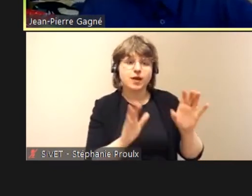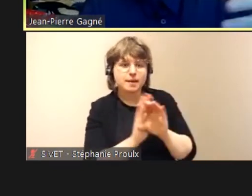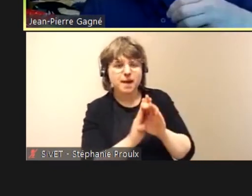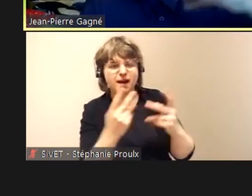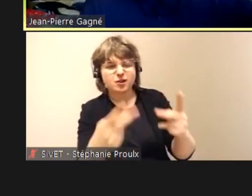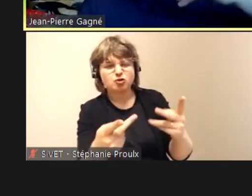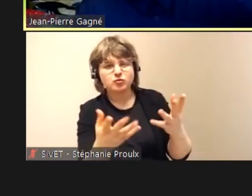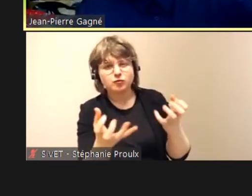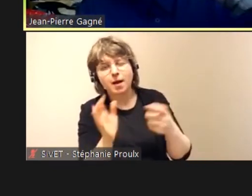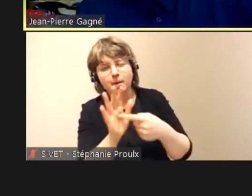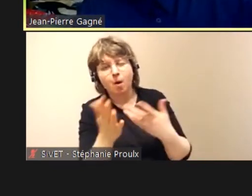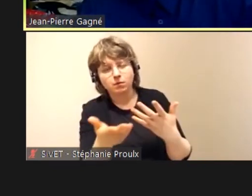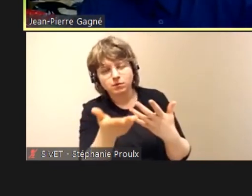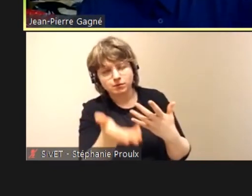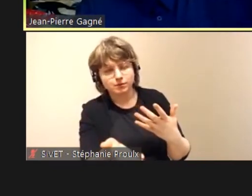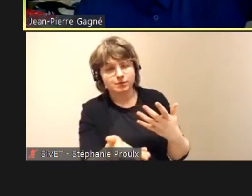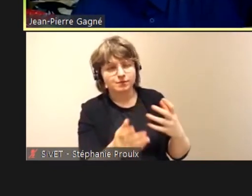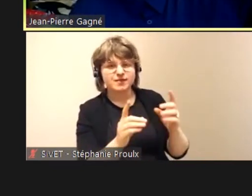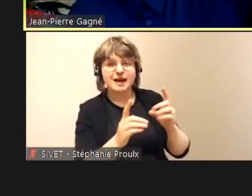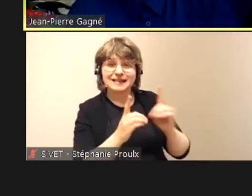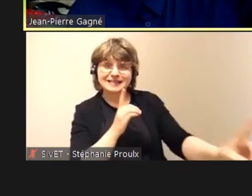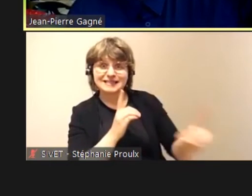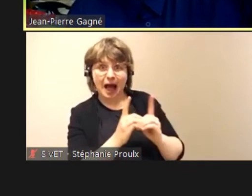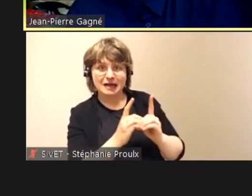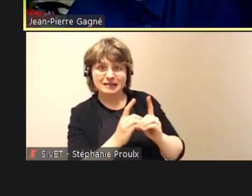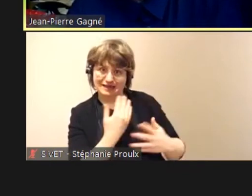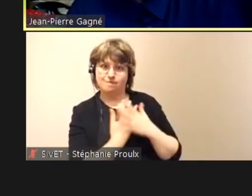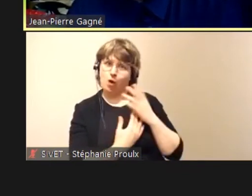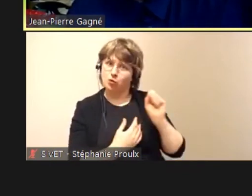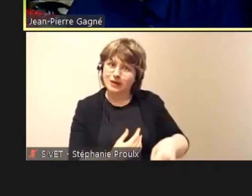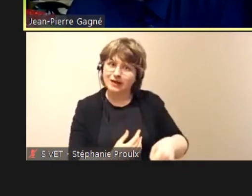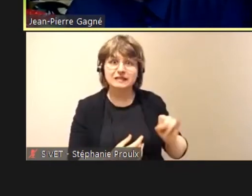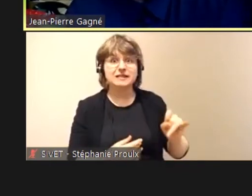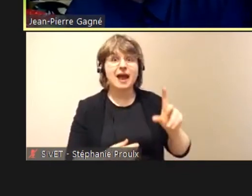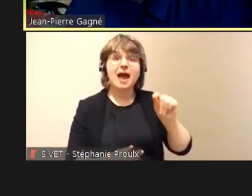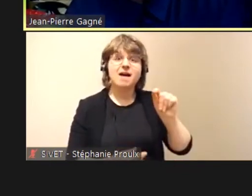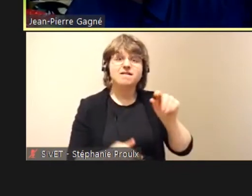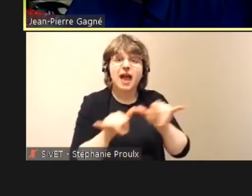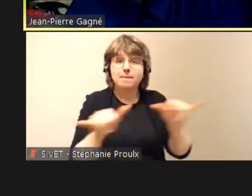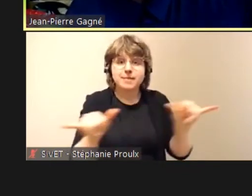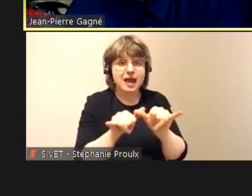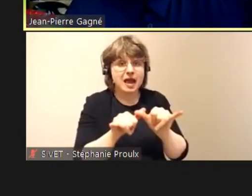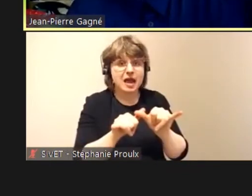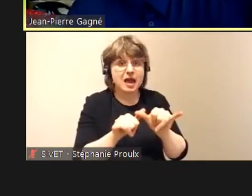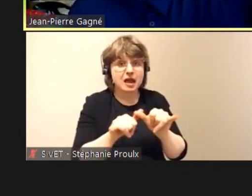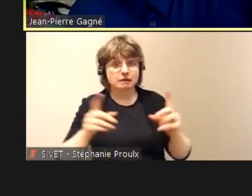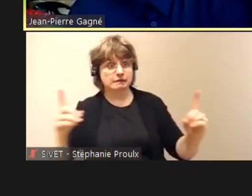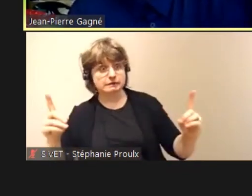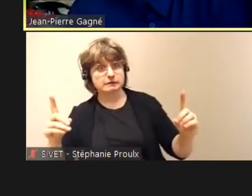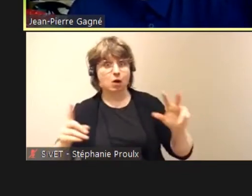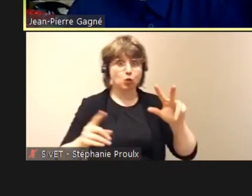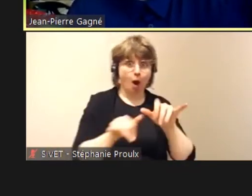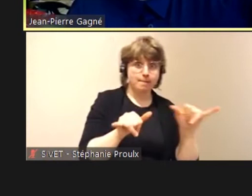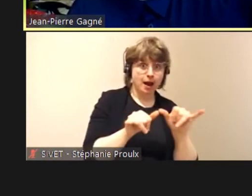surtout là pour me rappeler qu'il y a un effet de distance. Alors si on parle à quelqu'un puis il est à 20 pieds ou à 3 mètres de nous, le